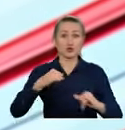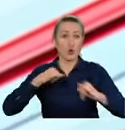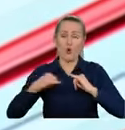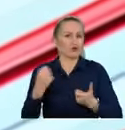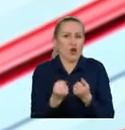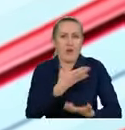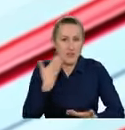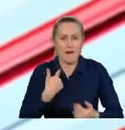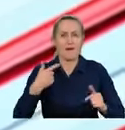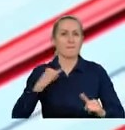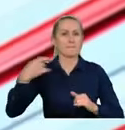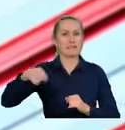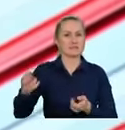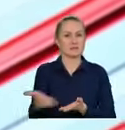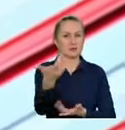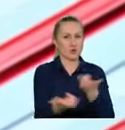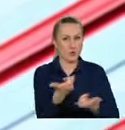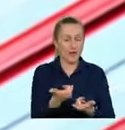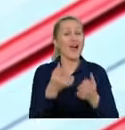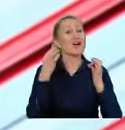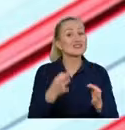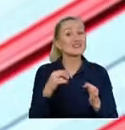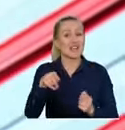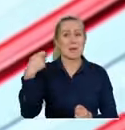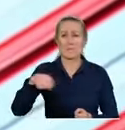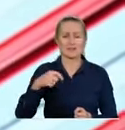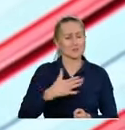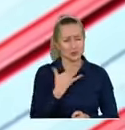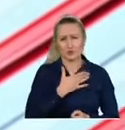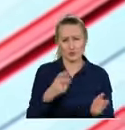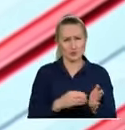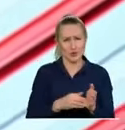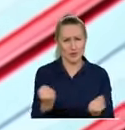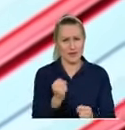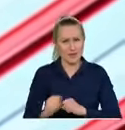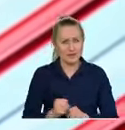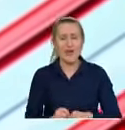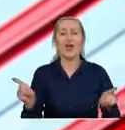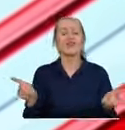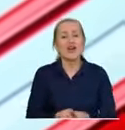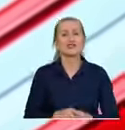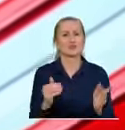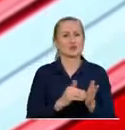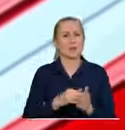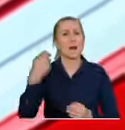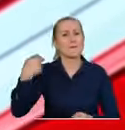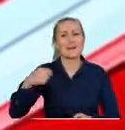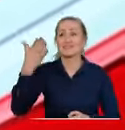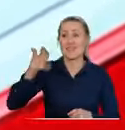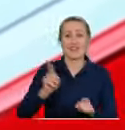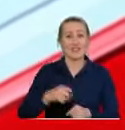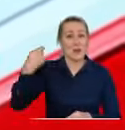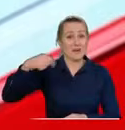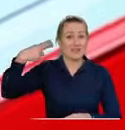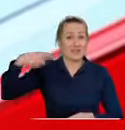działa. I dzisiaj takiego prezydenta naprawdę nam potrzeba. Również prezydenta, który bardzo, panie prezydencie Andrzeju